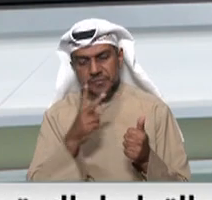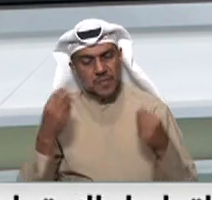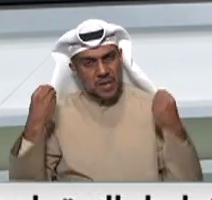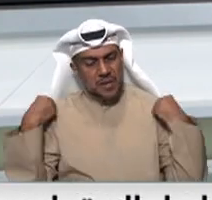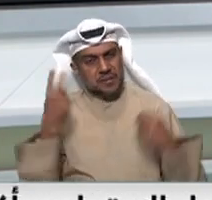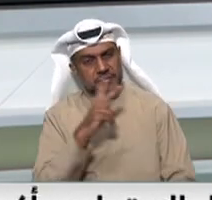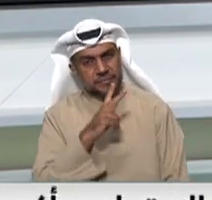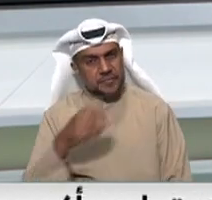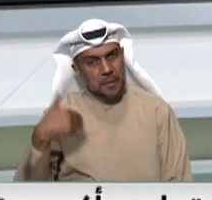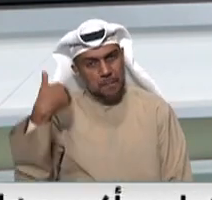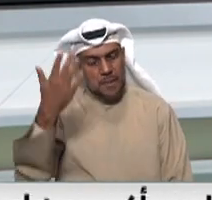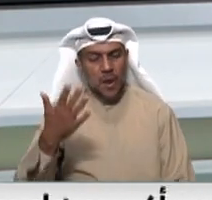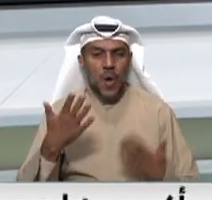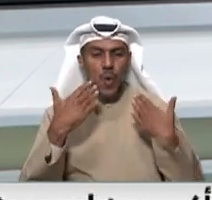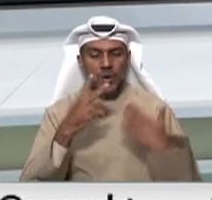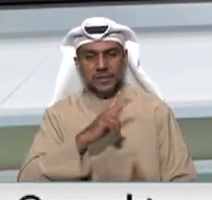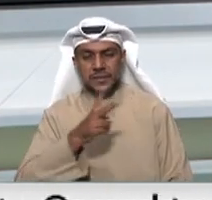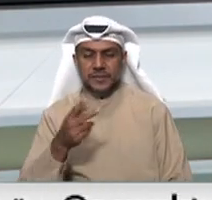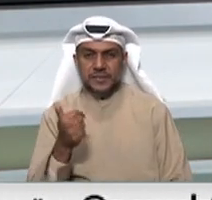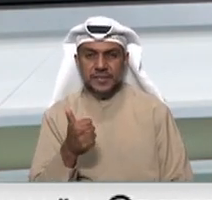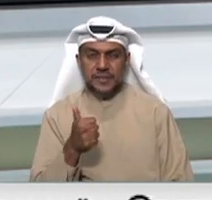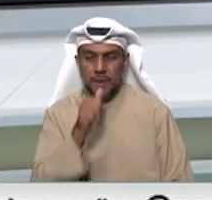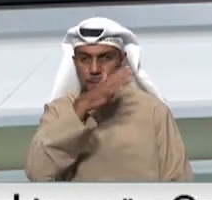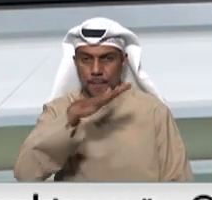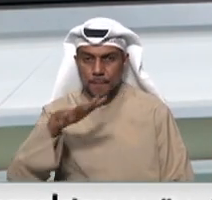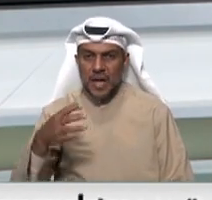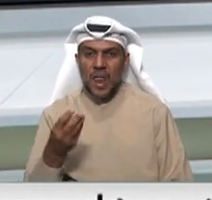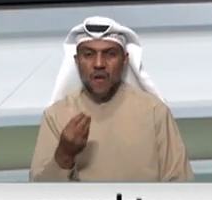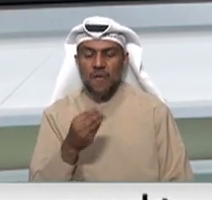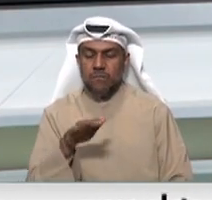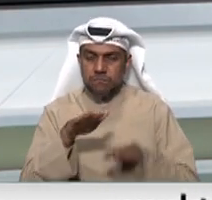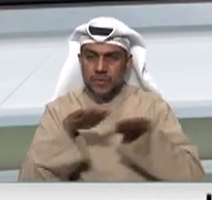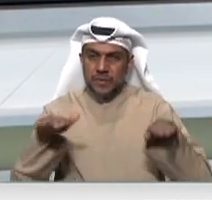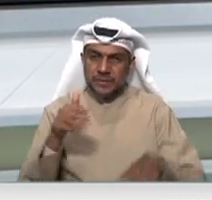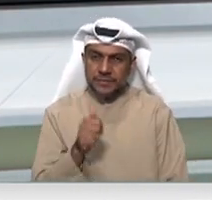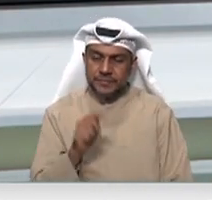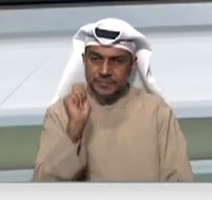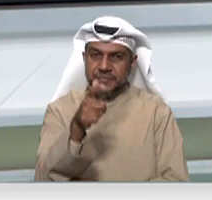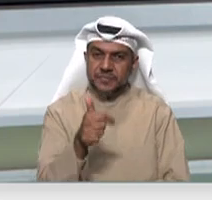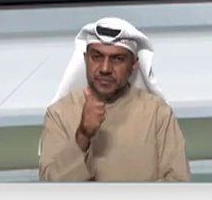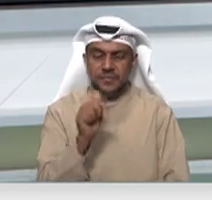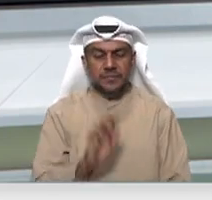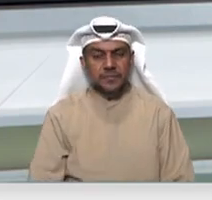الرياضة خارج المنزل والتمتع. حتى البحر راح يكون خفيف الموج بالنسبة للأخوة الحداقة.